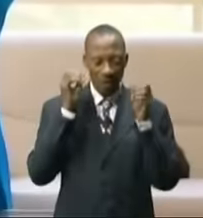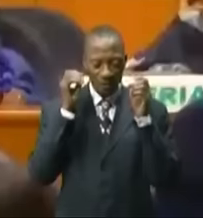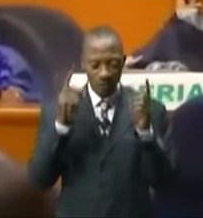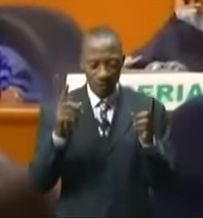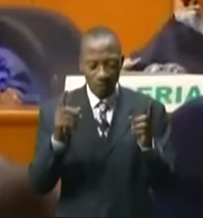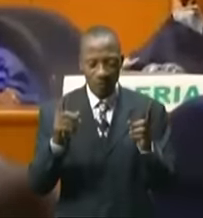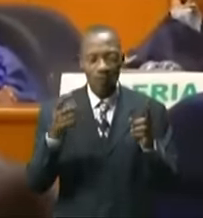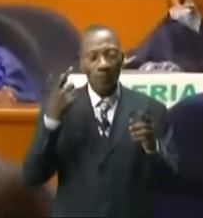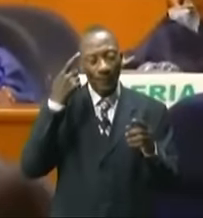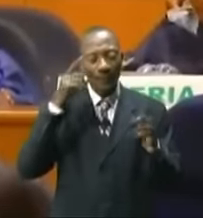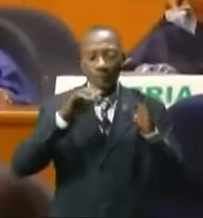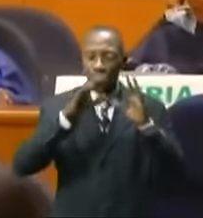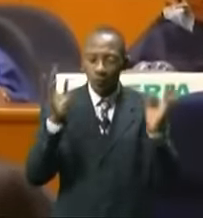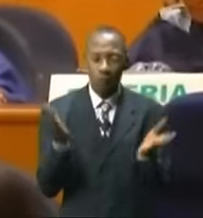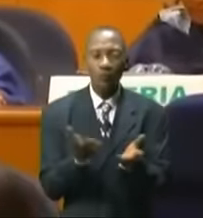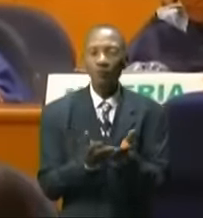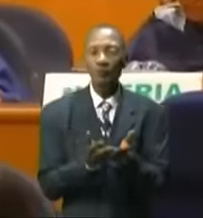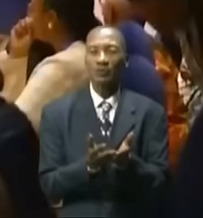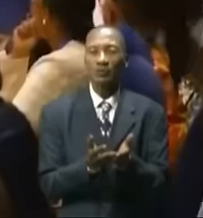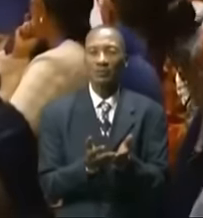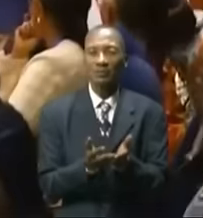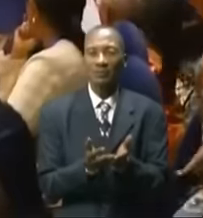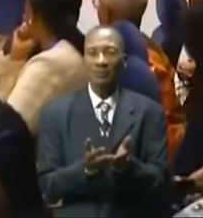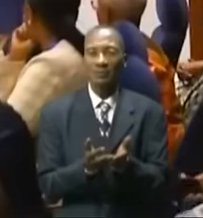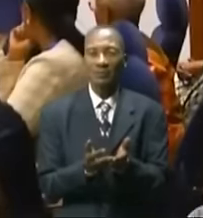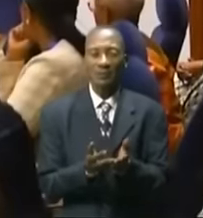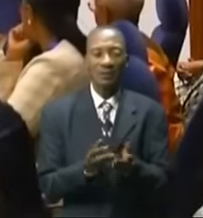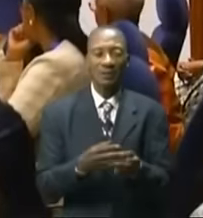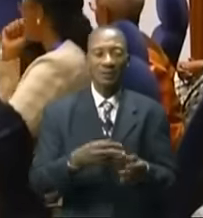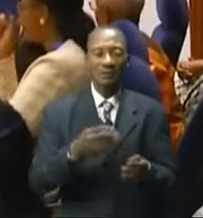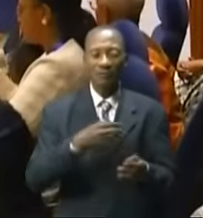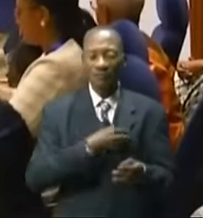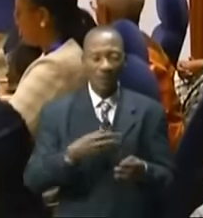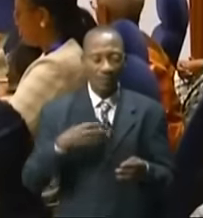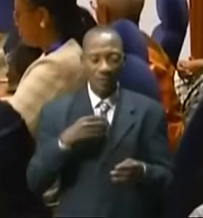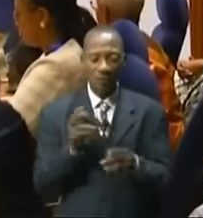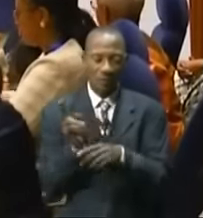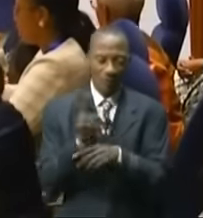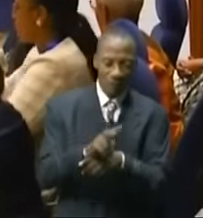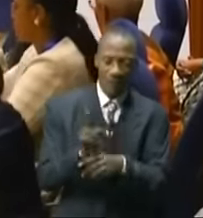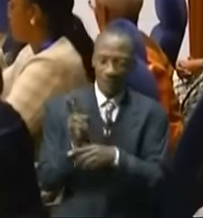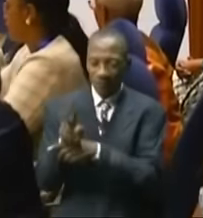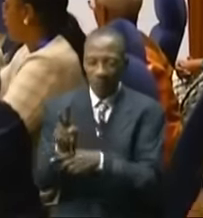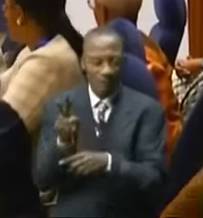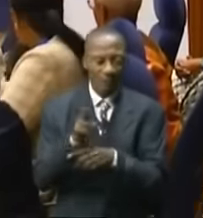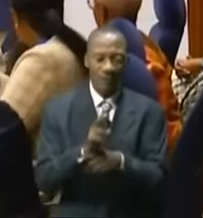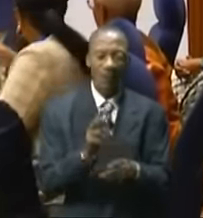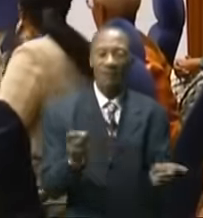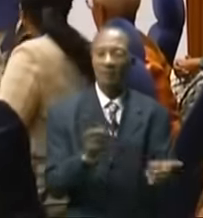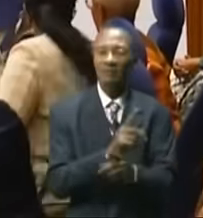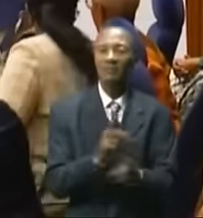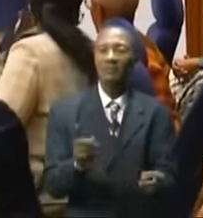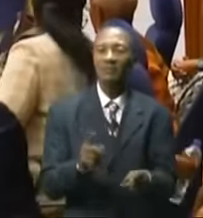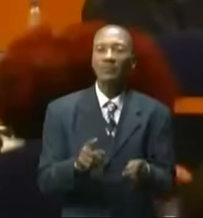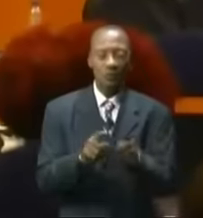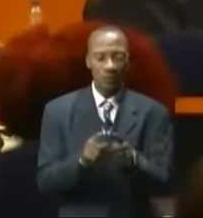de tous, où aucune femme ne subit la moindre violence et où chaque femme a accès aux soins de santé de